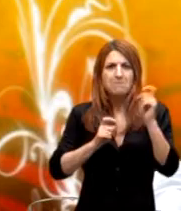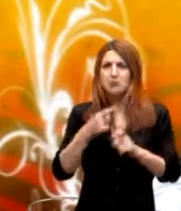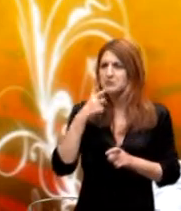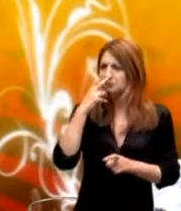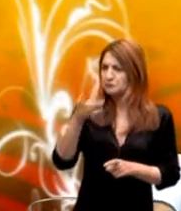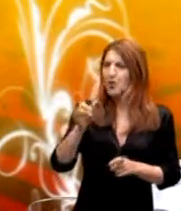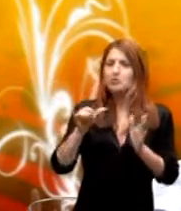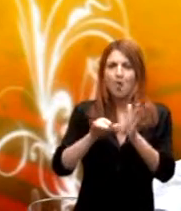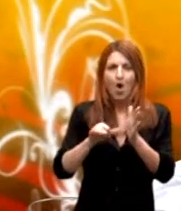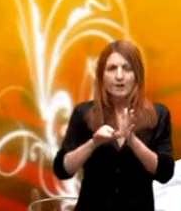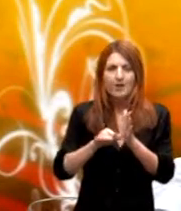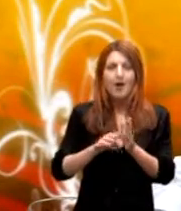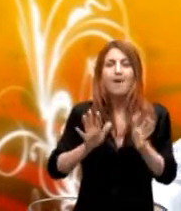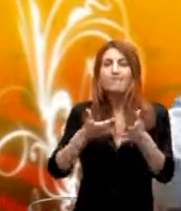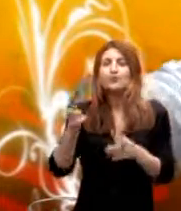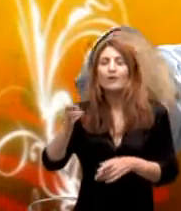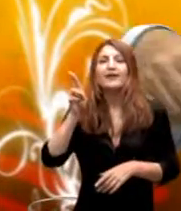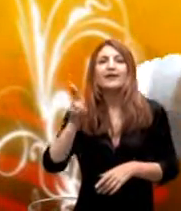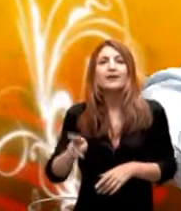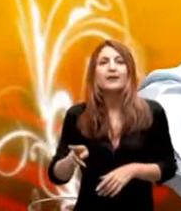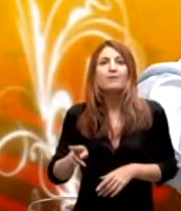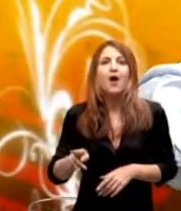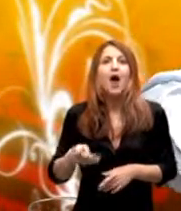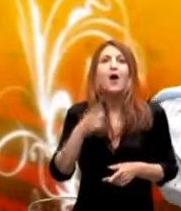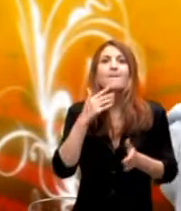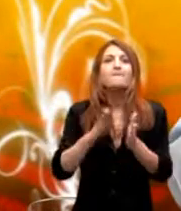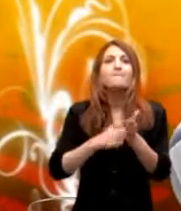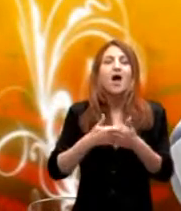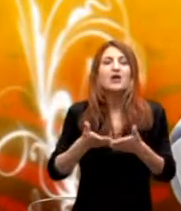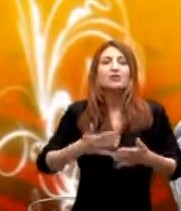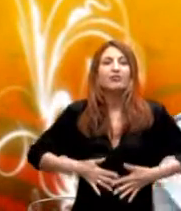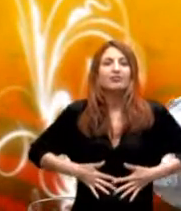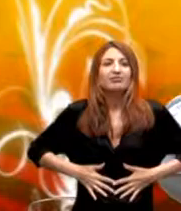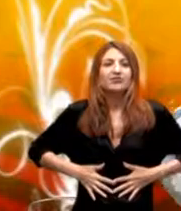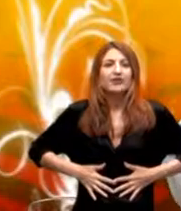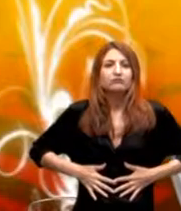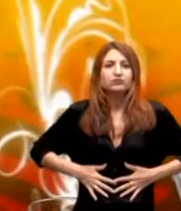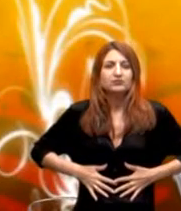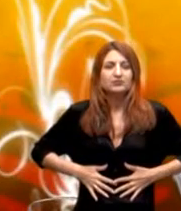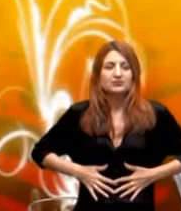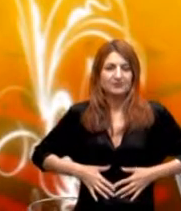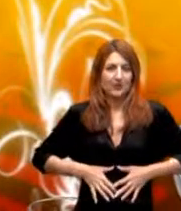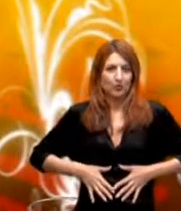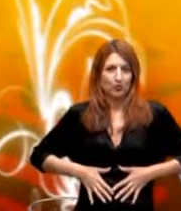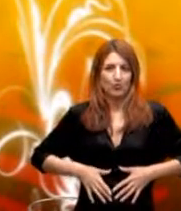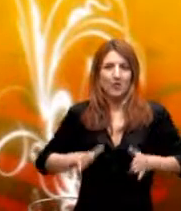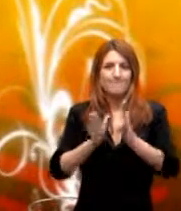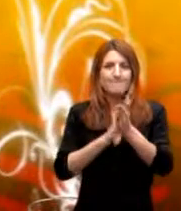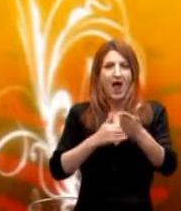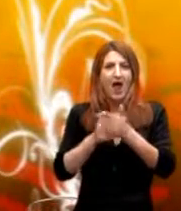čisto normalan, može imati masti u trbuhu, visceralnu mast